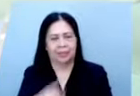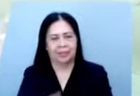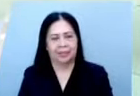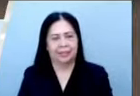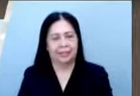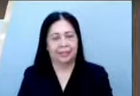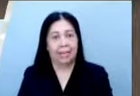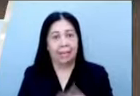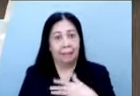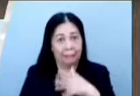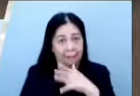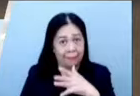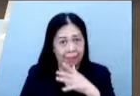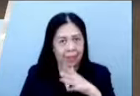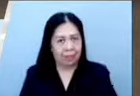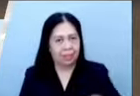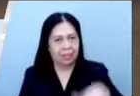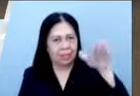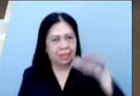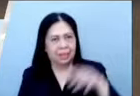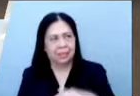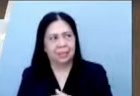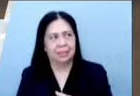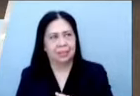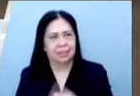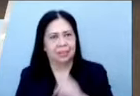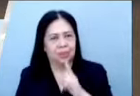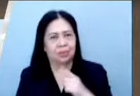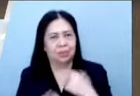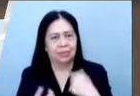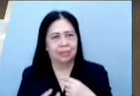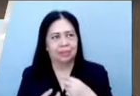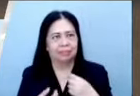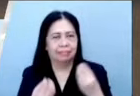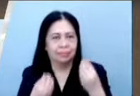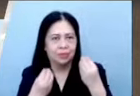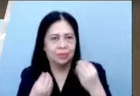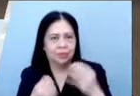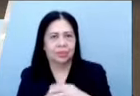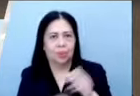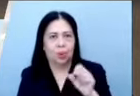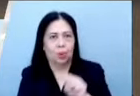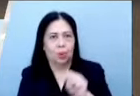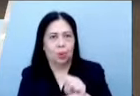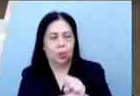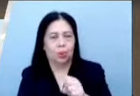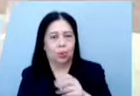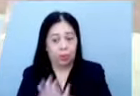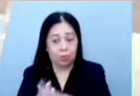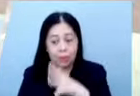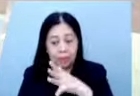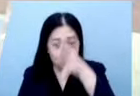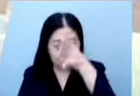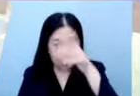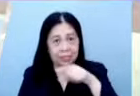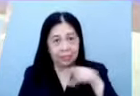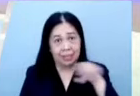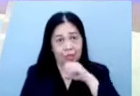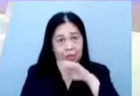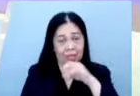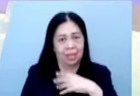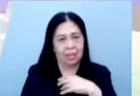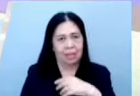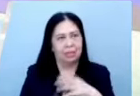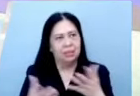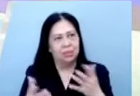habang lumalaki ako, yun ang hinuhubog niya sa akin eh. Nagtatrabaho yung mga magulang mo, nandito ka sa akin. Kaya siguro in